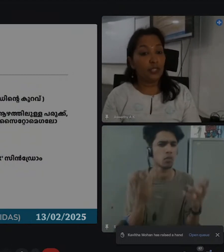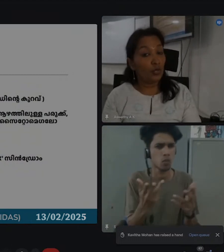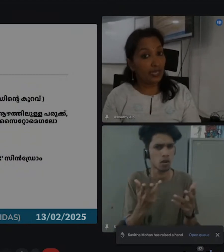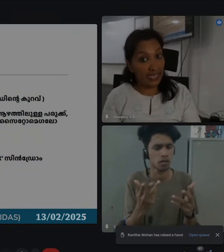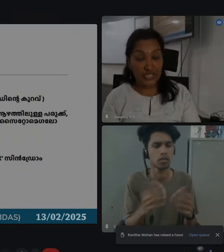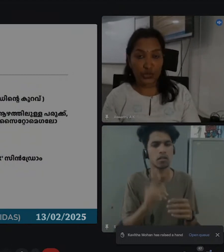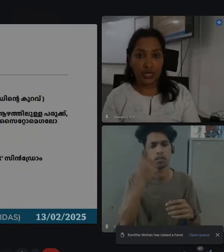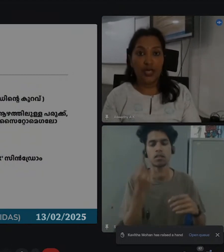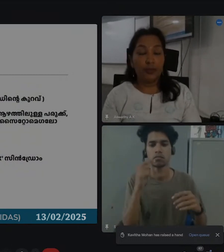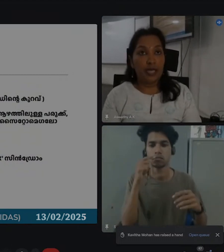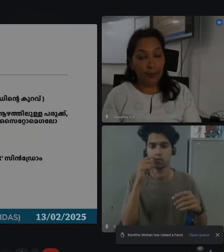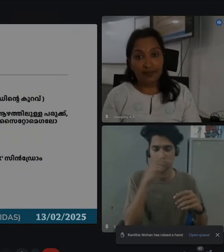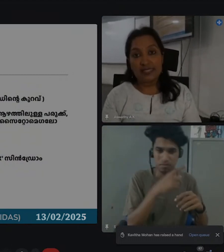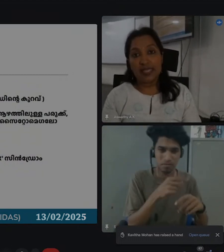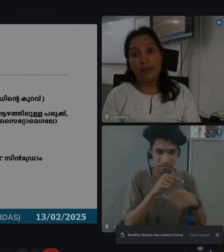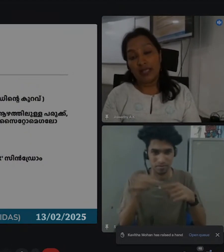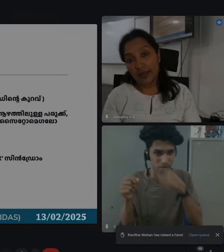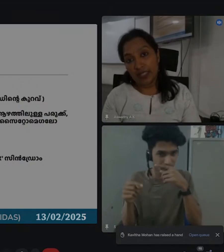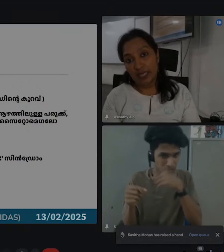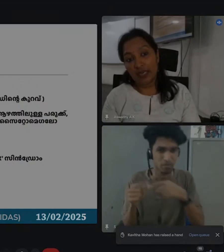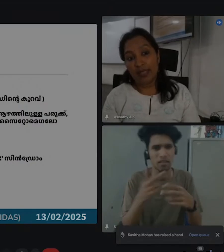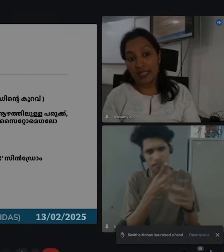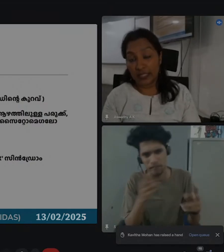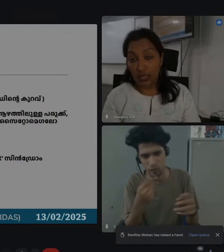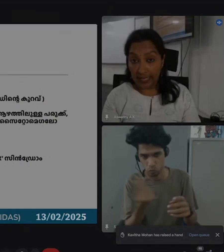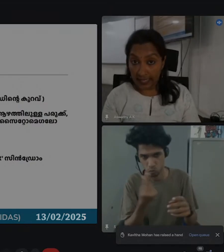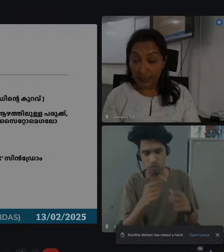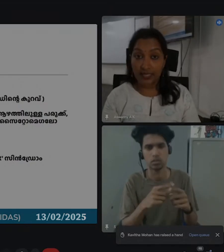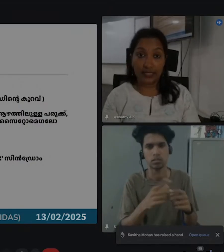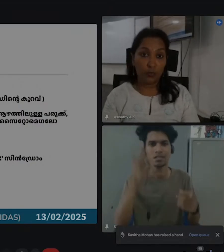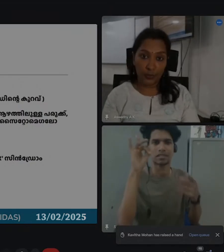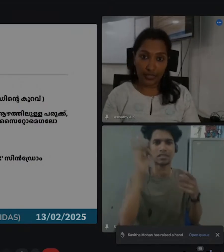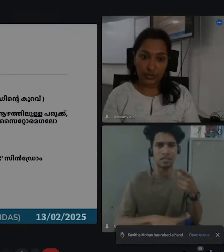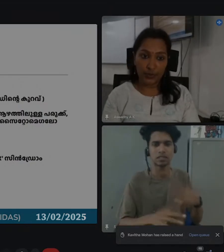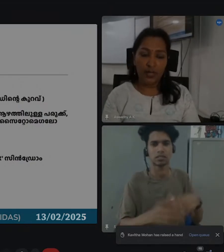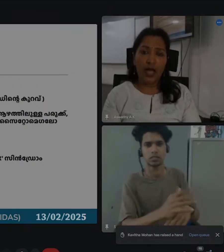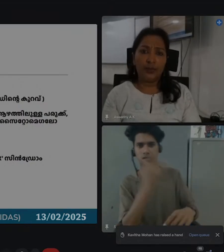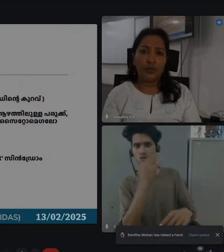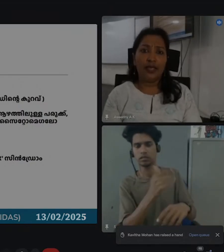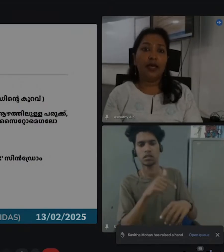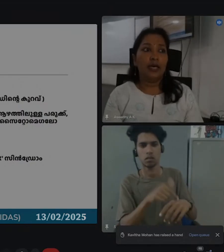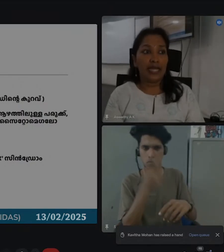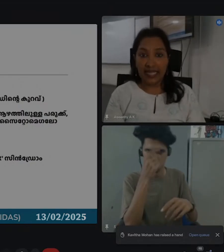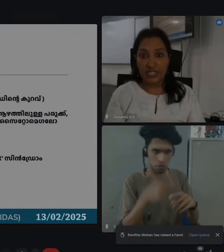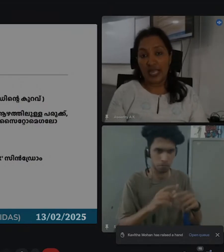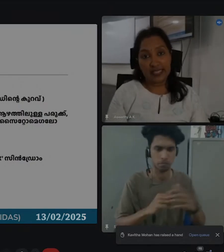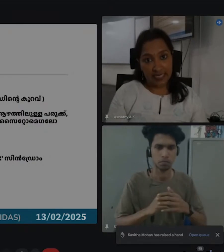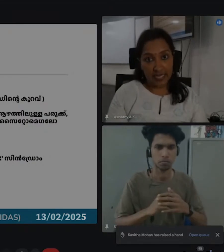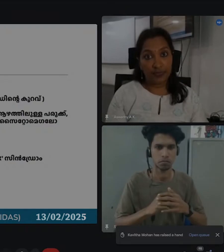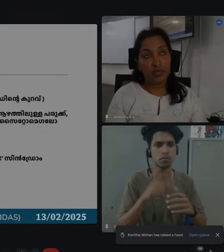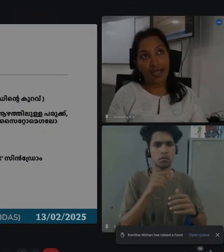ഉപയോഗം, അതുപോലെ റേഡിയേഷനുകൾ, ഗർഭാവസ്ഥയിൽ മാതാപിതാക്കൾ പലതരത്തിലുള്ള ലഹരി പദാർത്ഥം, അതുപോലെ